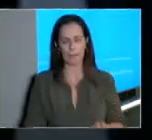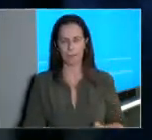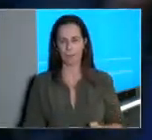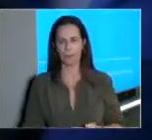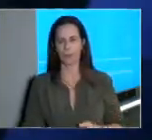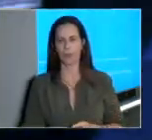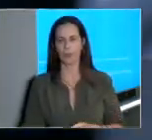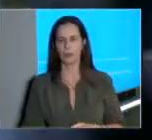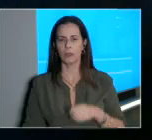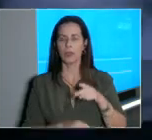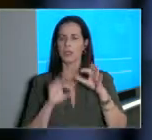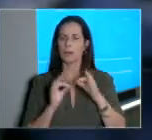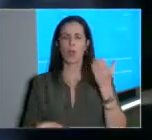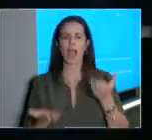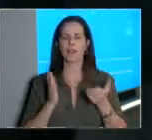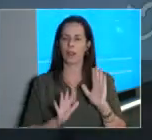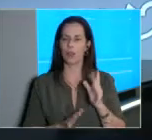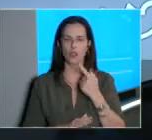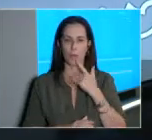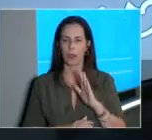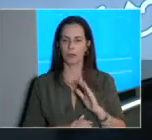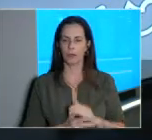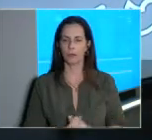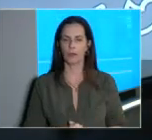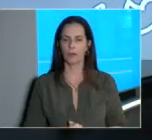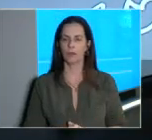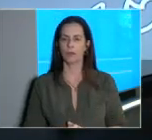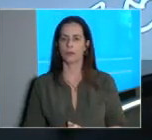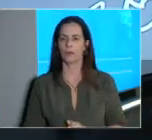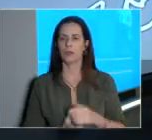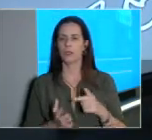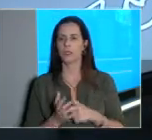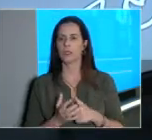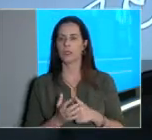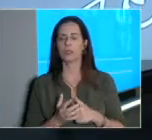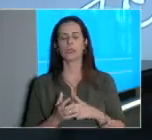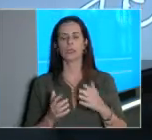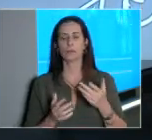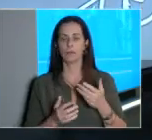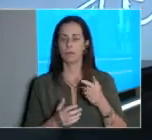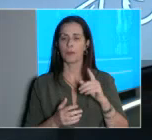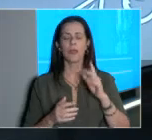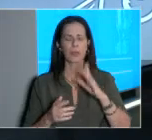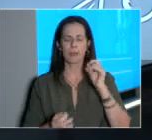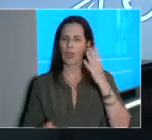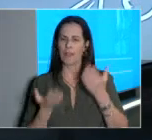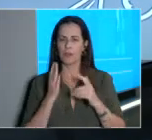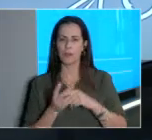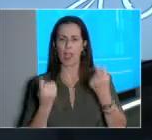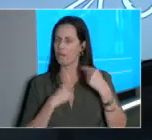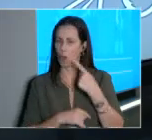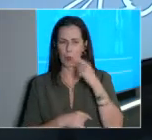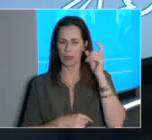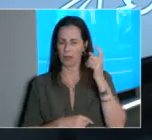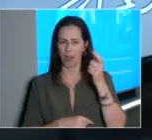יודע, זה בדיוק ההבדל בין מה שאמרתי קודם, לבין מערכת שמובילה מדיניות במשך הרבה זמן, לבין, אני לא יודע מאיפה הוא מצטט